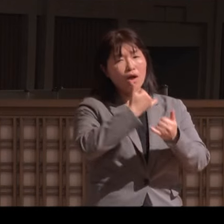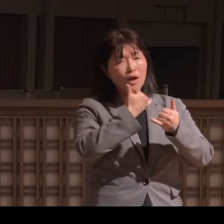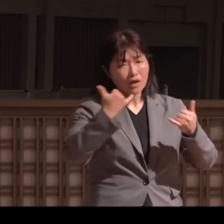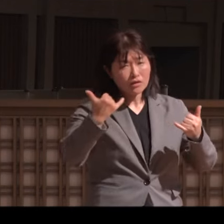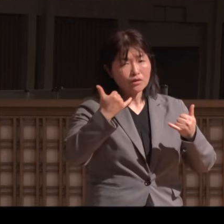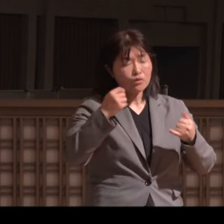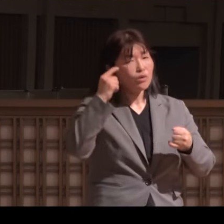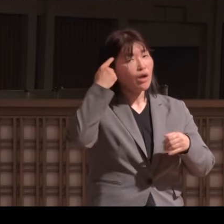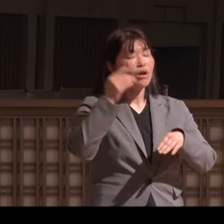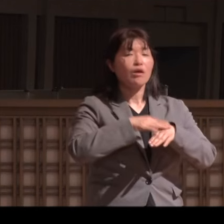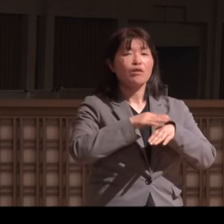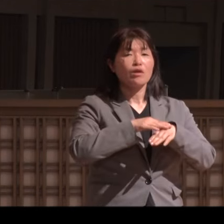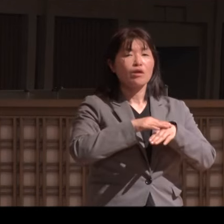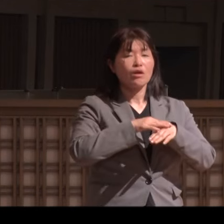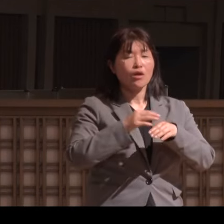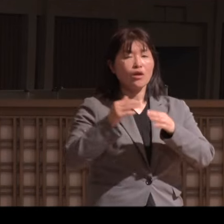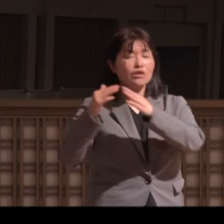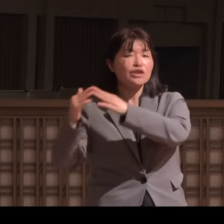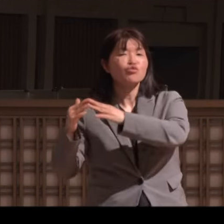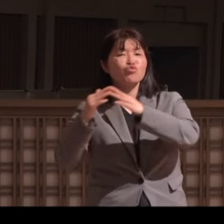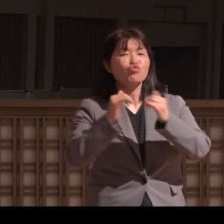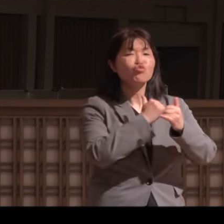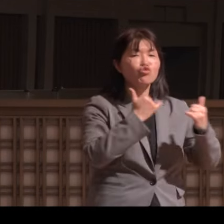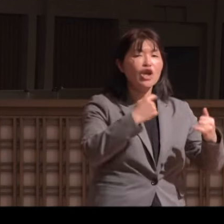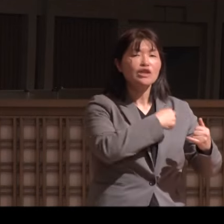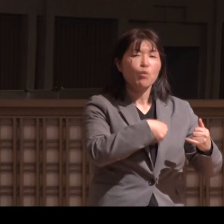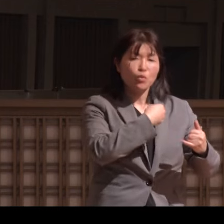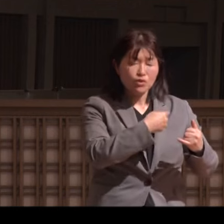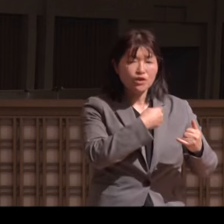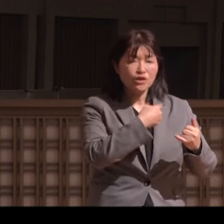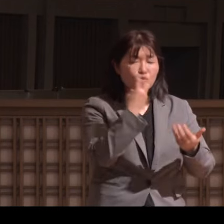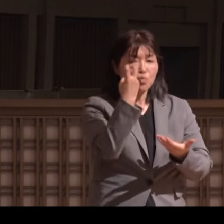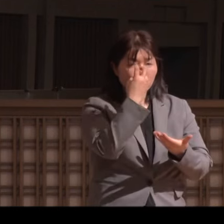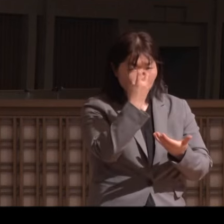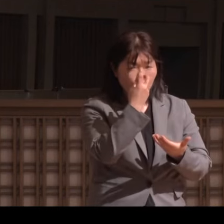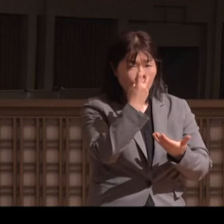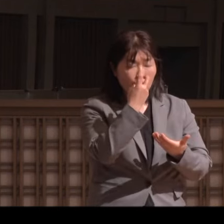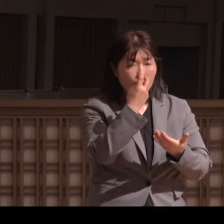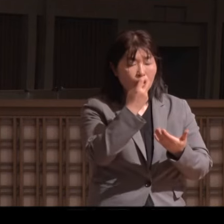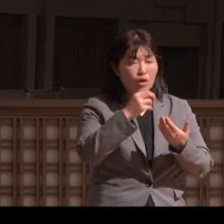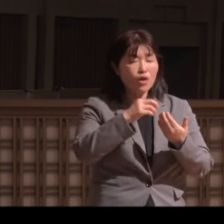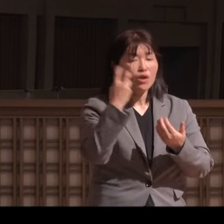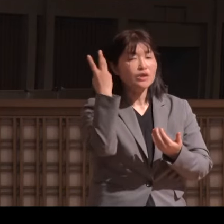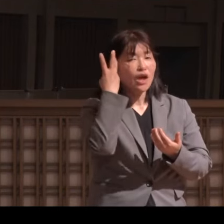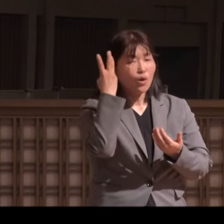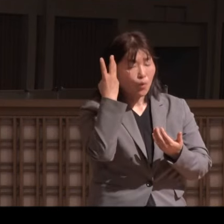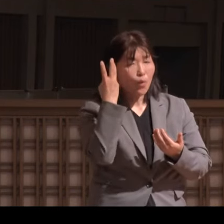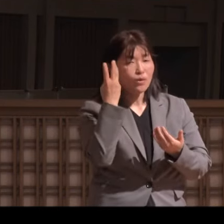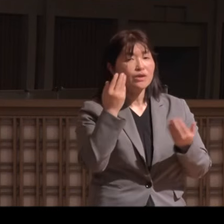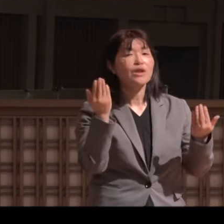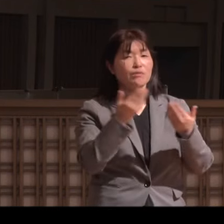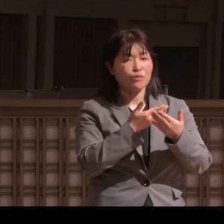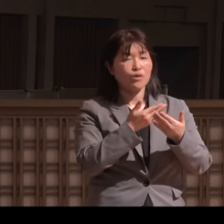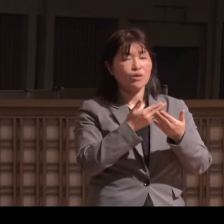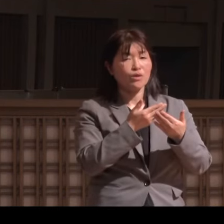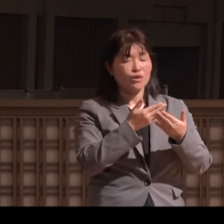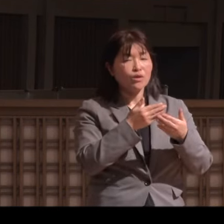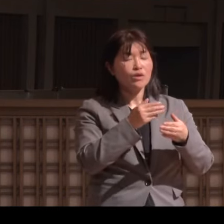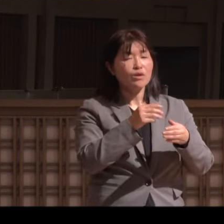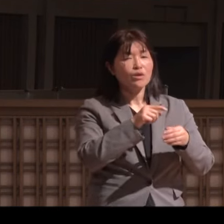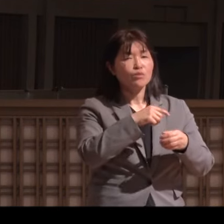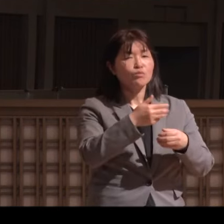の意識あるいは移住者の意識同の調査において他の参考になるものとしてえ私ども非常にえ